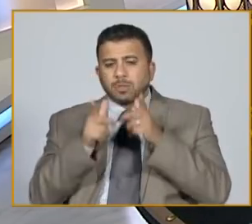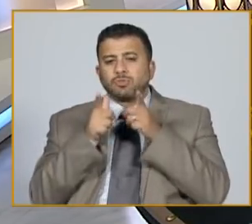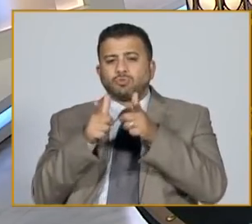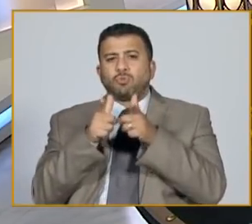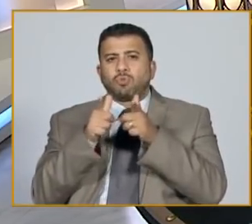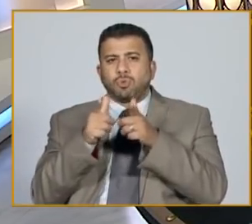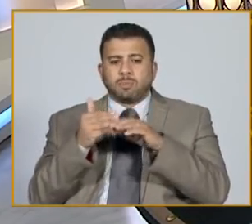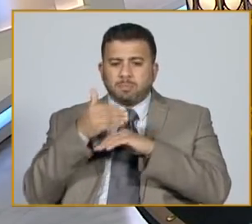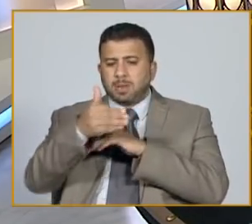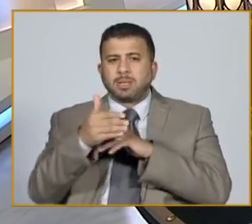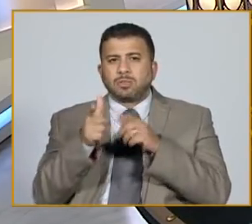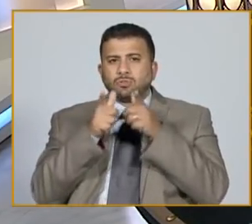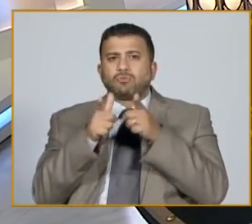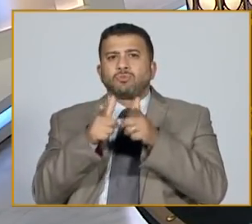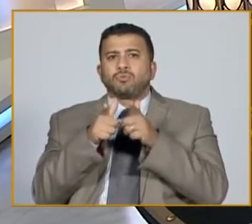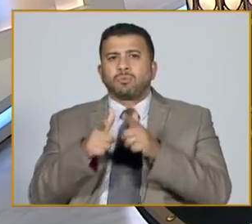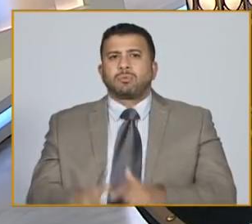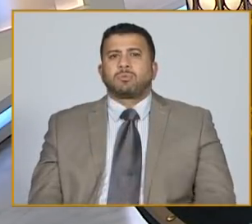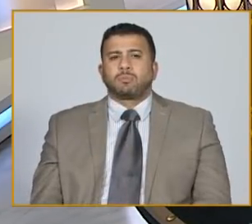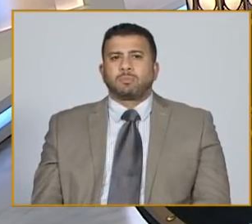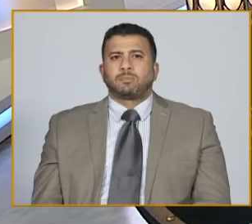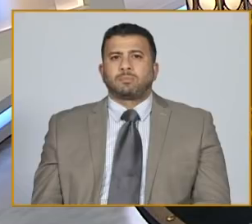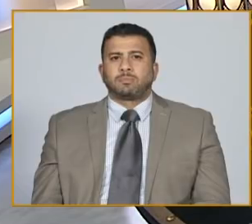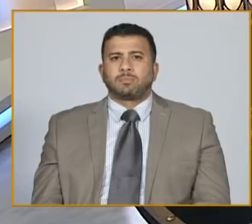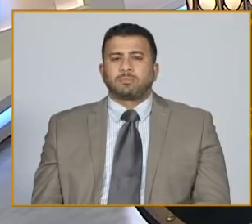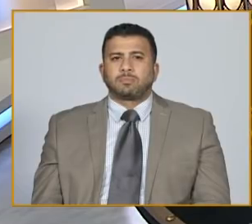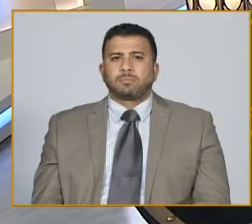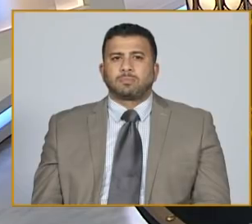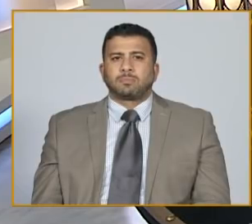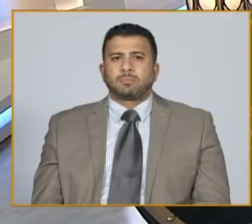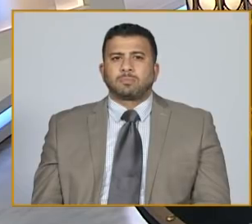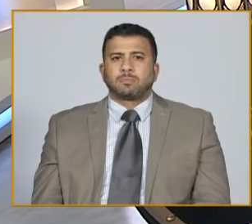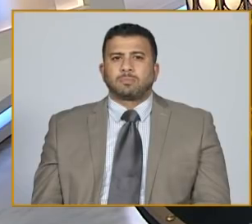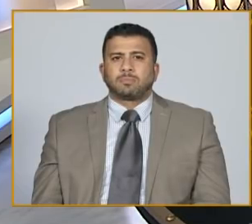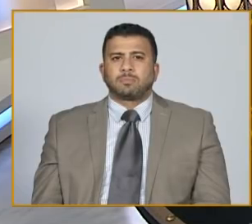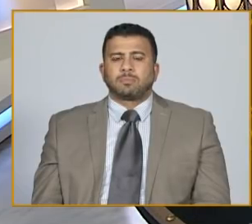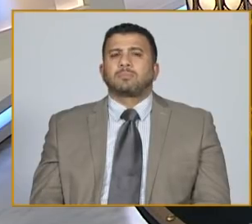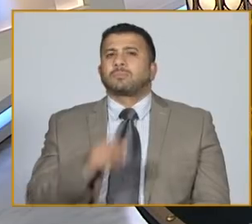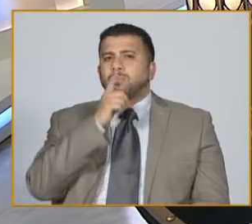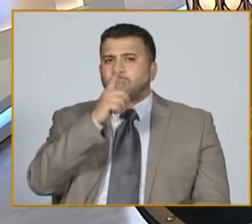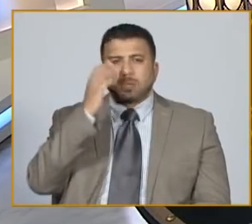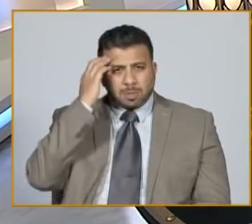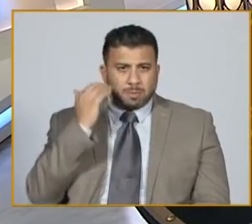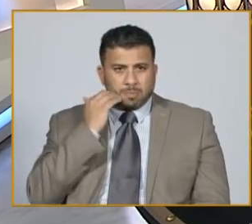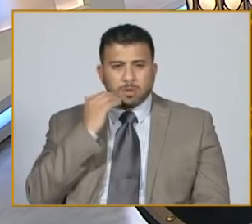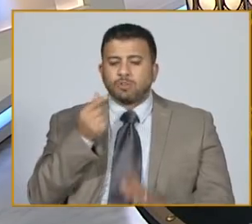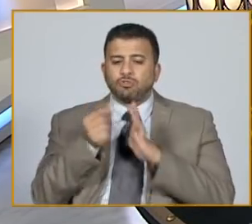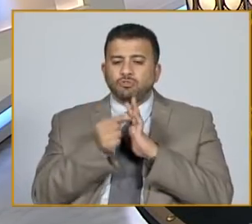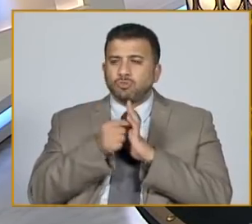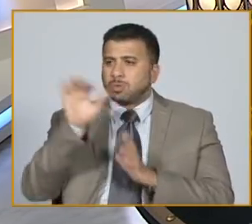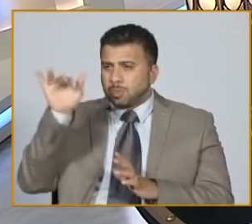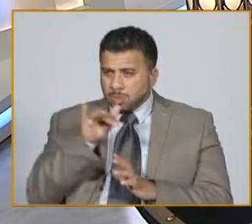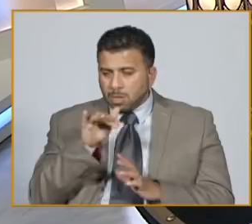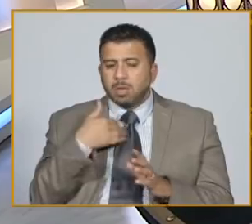أيوة زوجي، يعني عادي أصلي حين يرجع جوزي ولا وقت الأذان؟ إن إن شاء الله يا فاطمة.